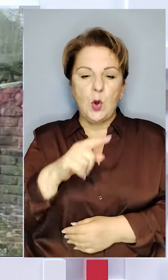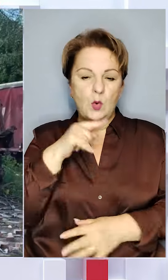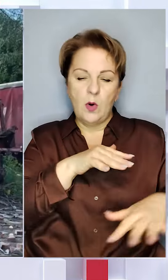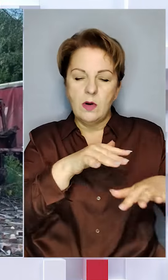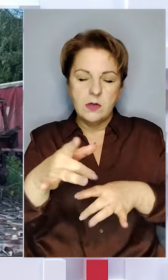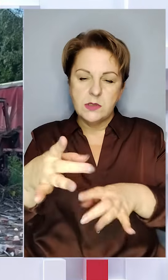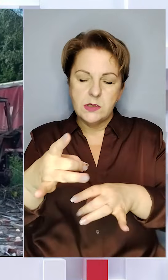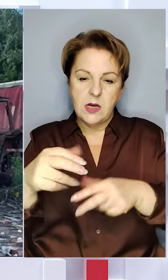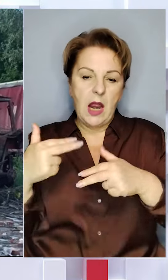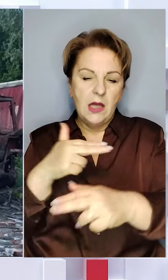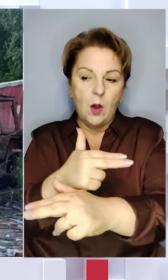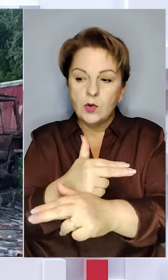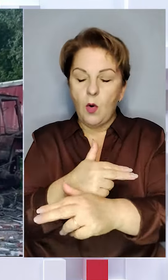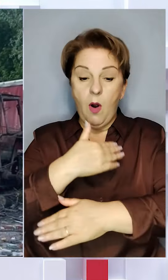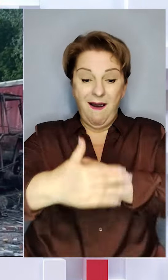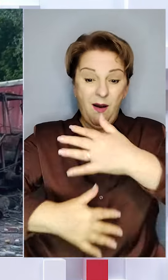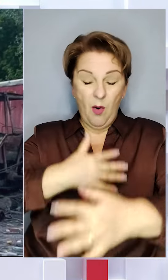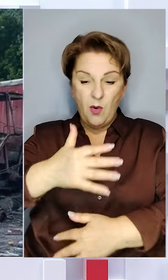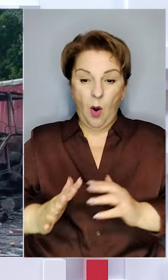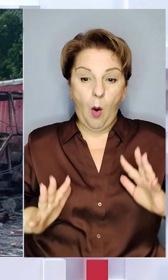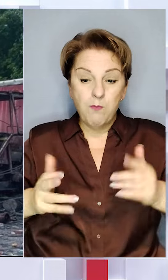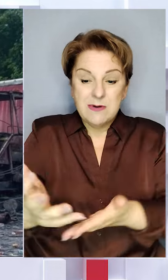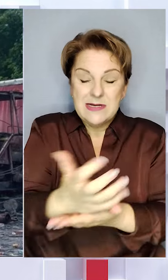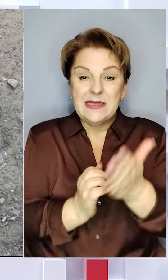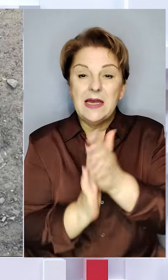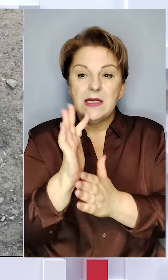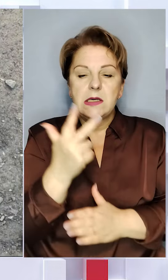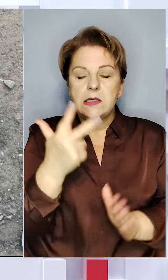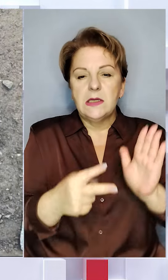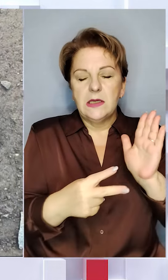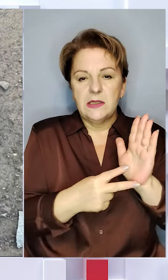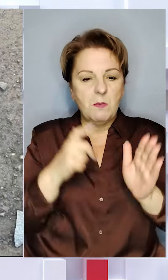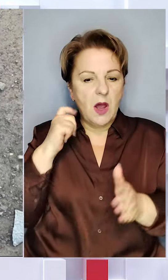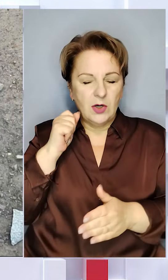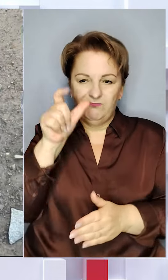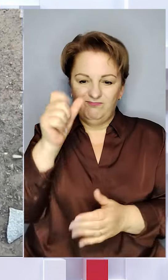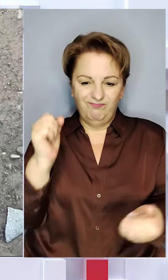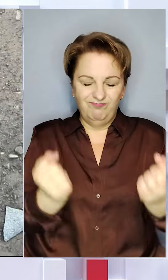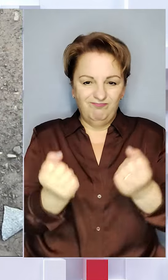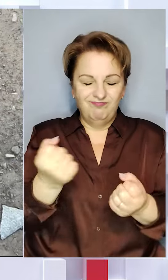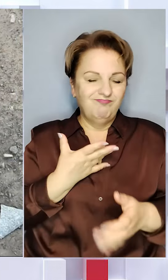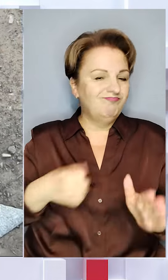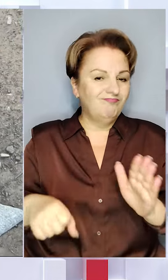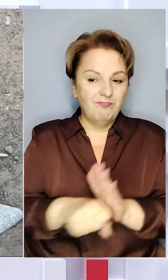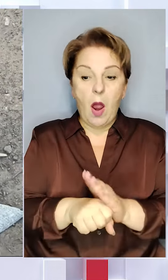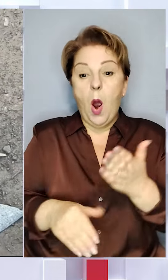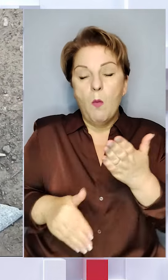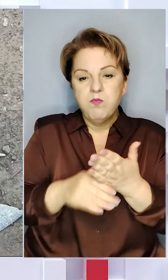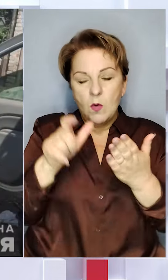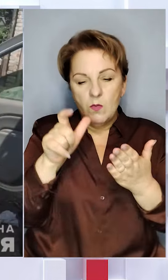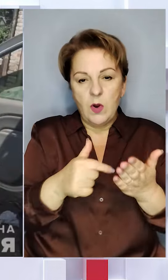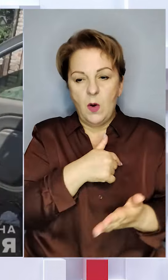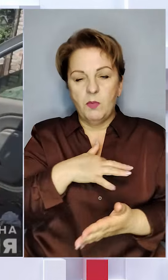Сумщині росіяни атакували дроном комбайн, який збирав врожай. 37-річний комбайнер загинув, помічник